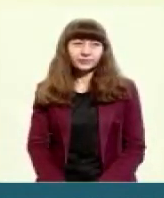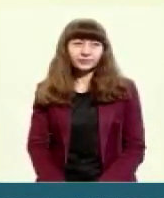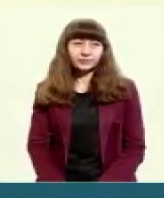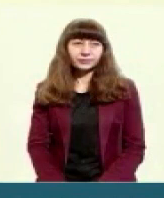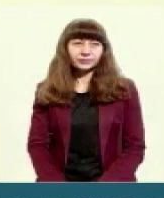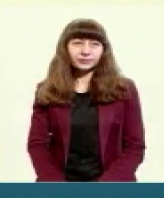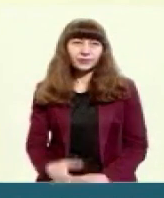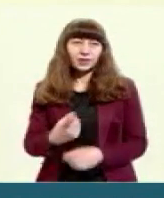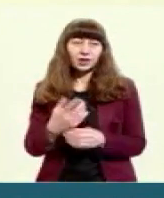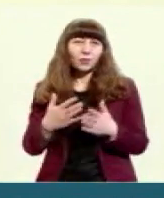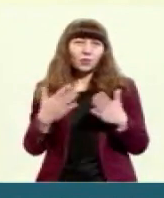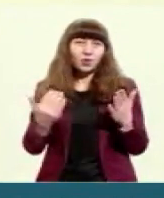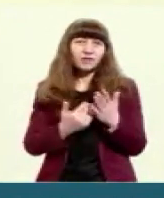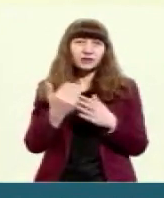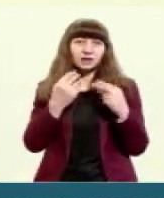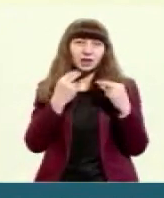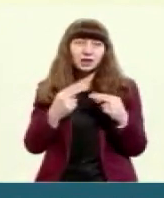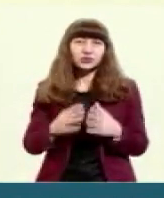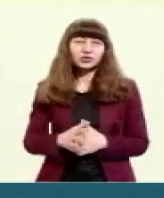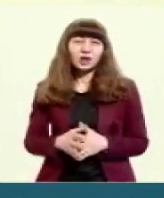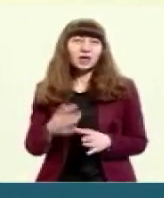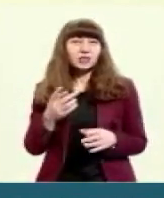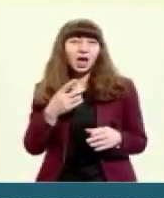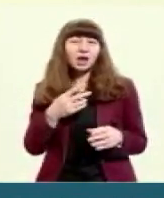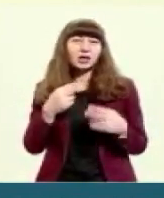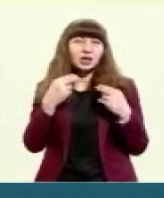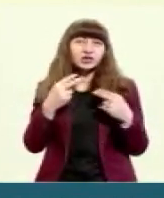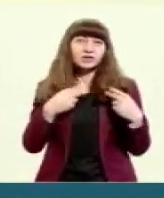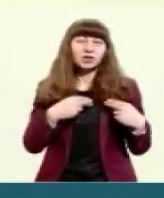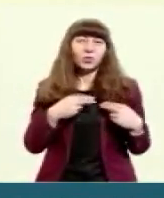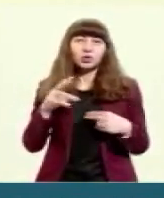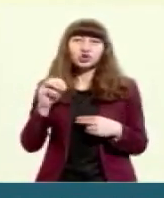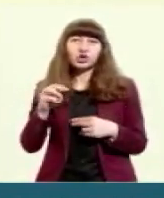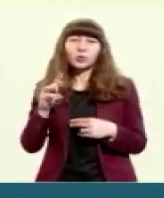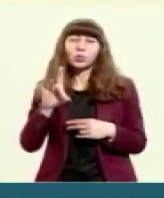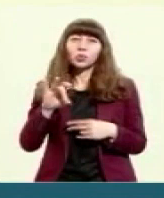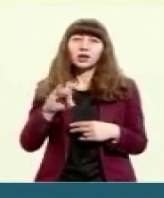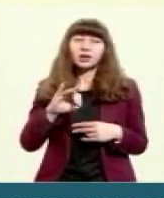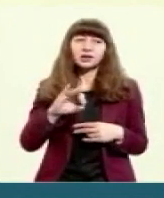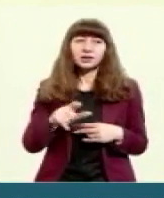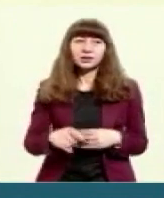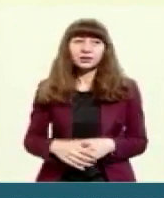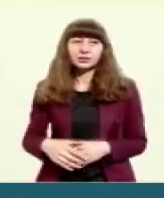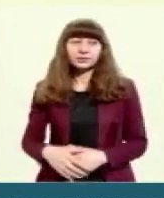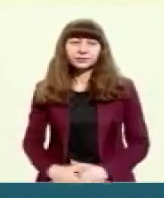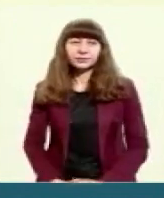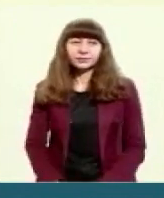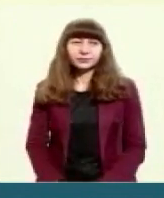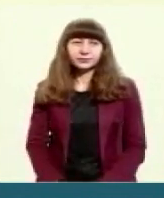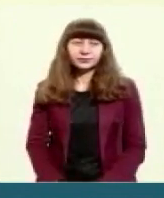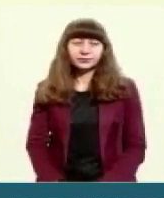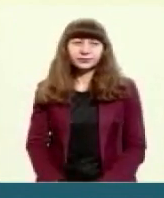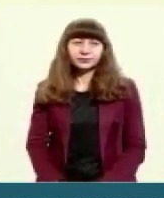гораздо надежнее работает газовые станции, нежели угольные. По Рудному ЕРГ и ССГПО тоже